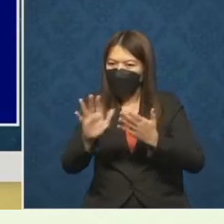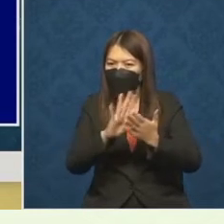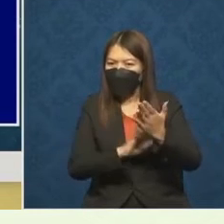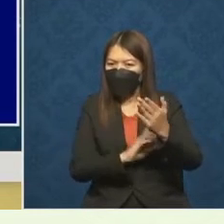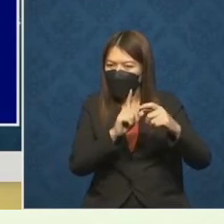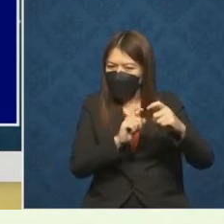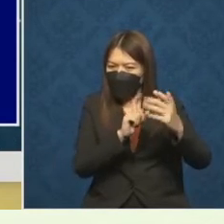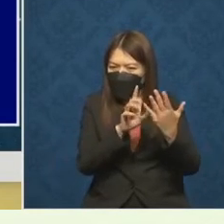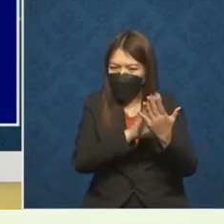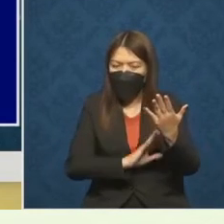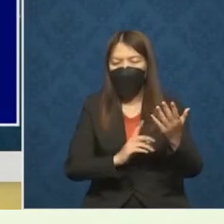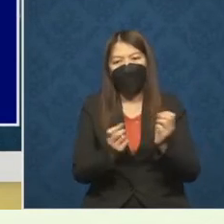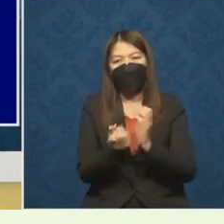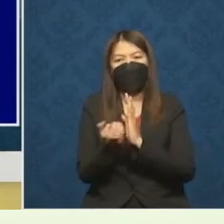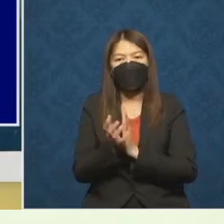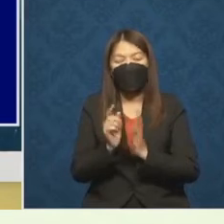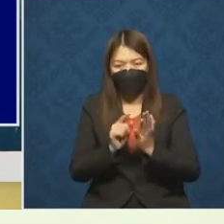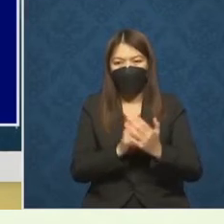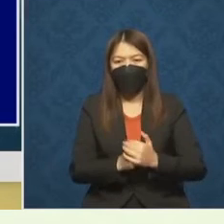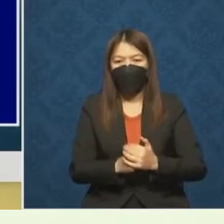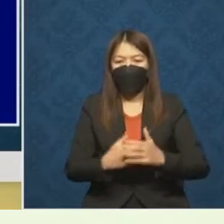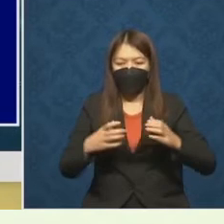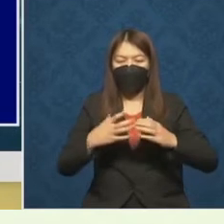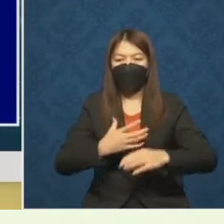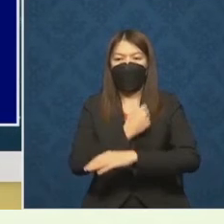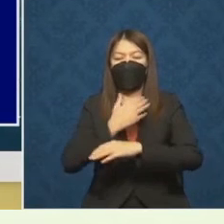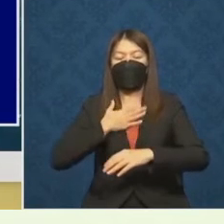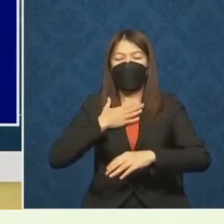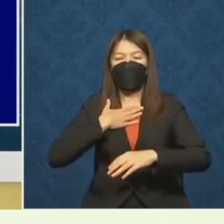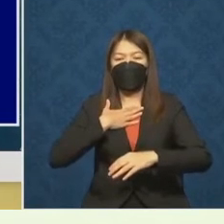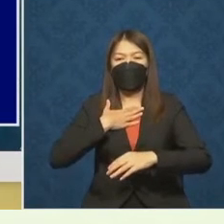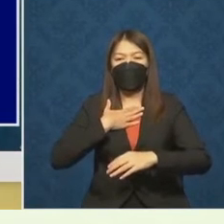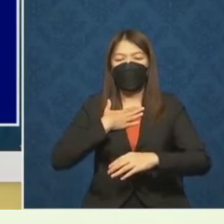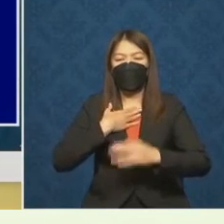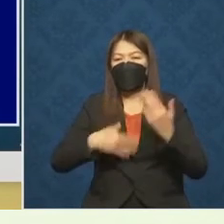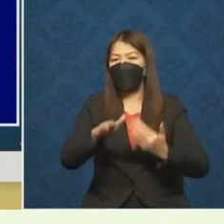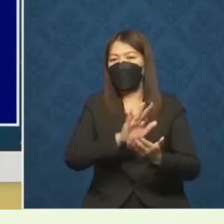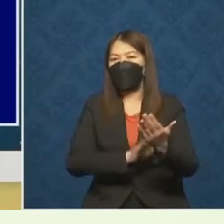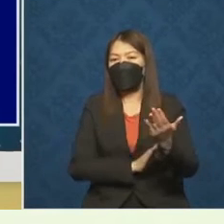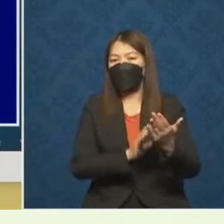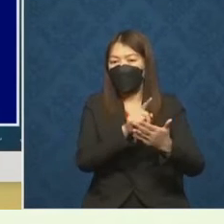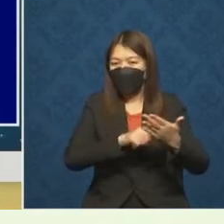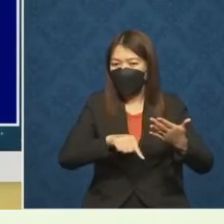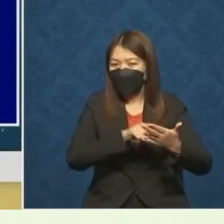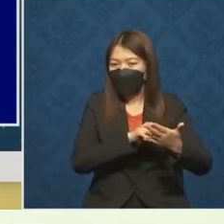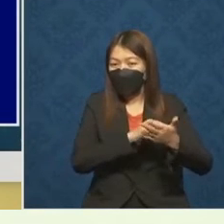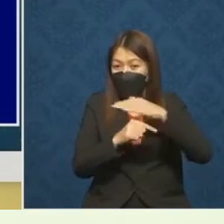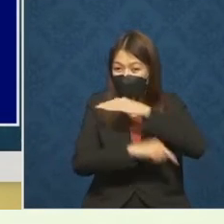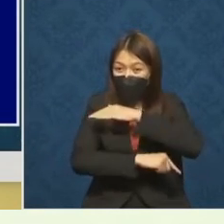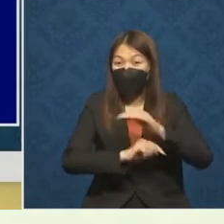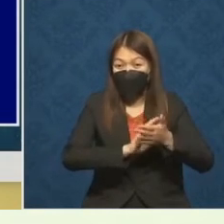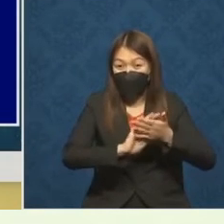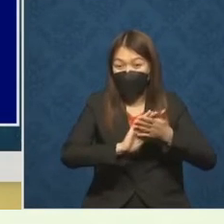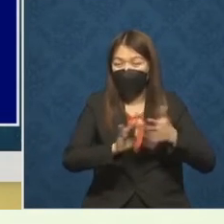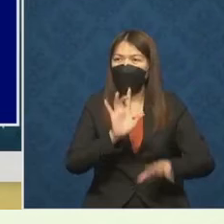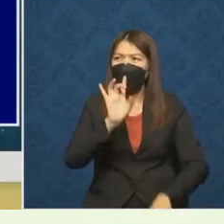ไหนนะฮะพรรคเสรีรวมไทยได้คะแนนทั้งประเทศหลังจากการเลือกตั้งหลังจากที่โกงมาแล้วนะฮะได้